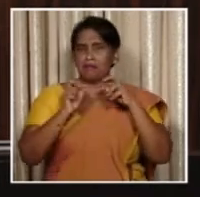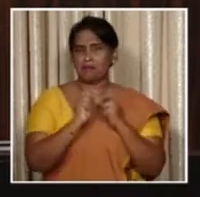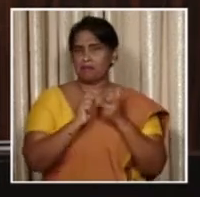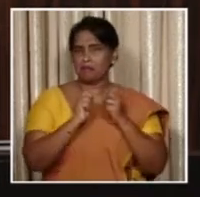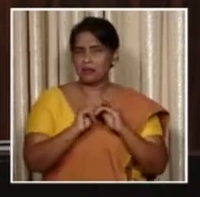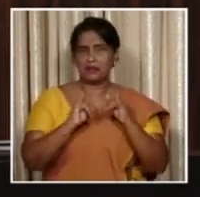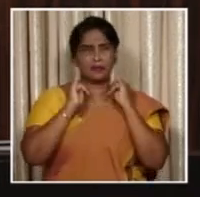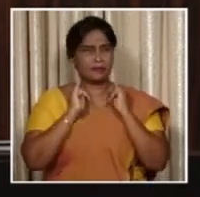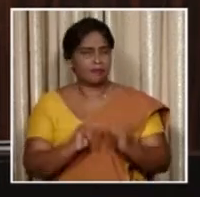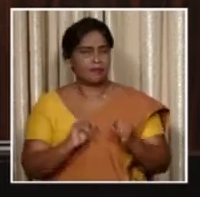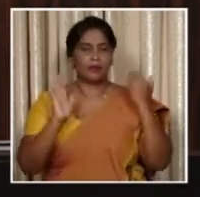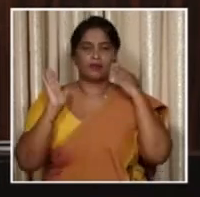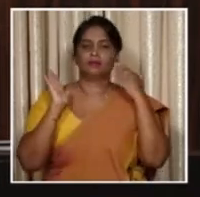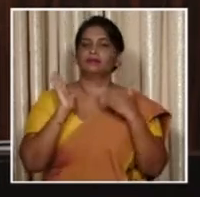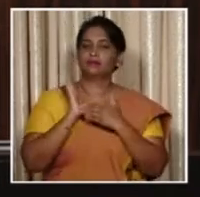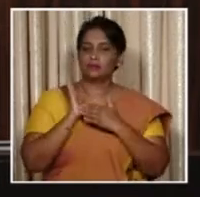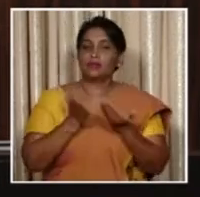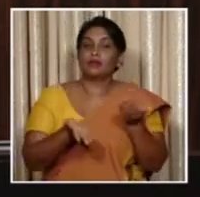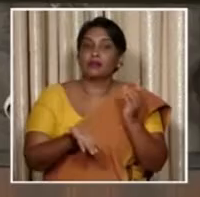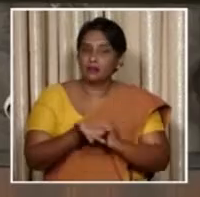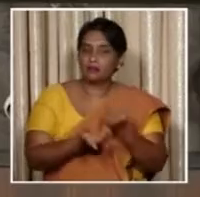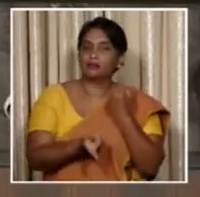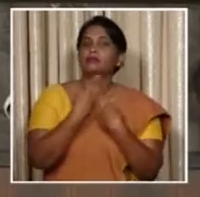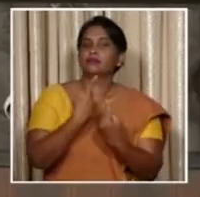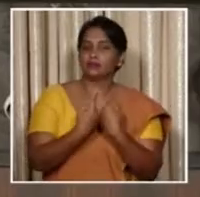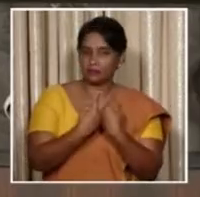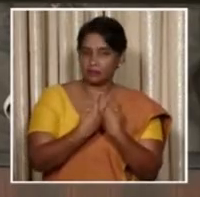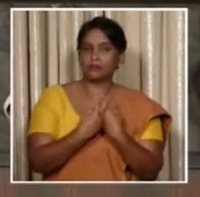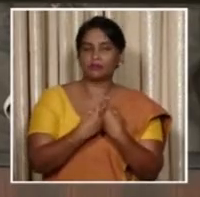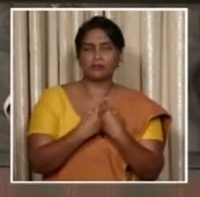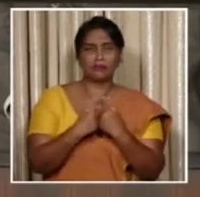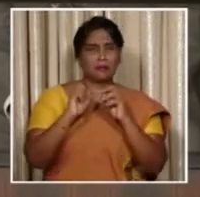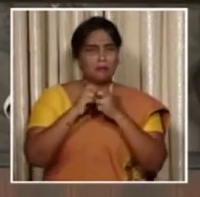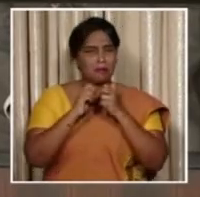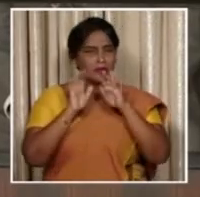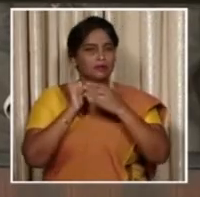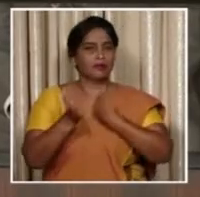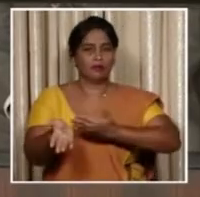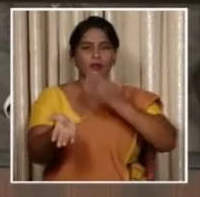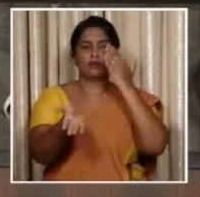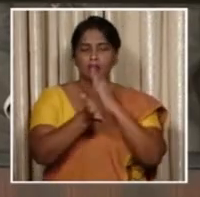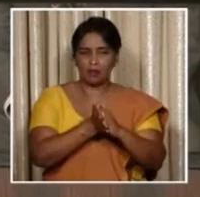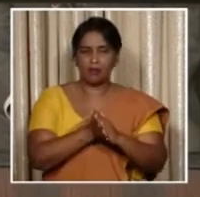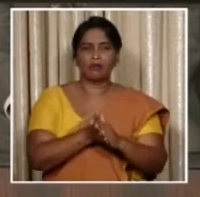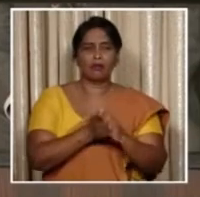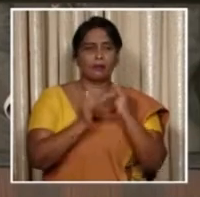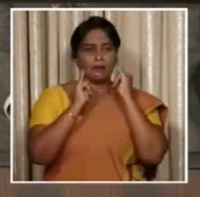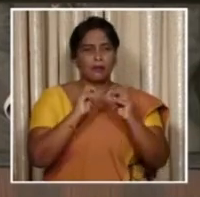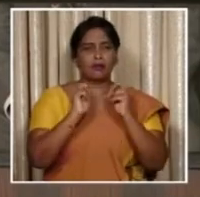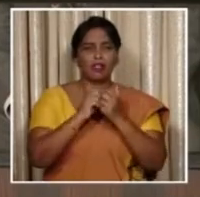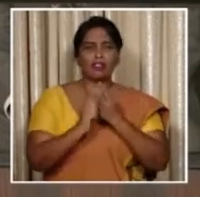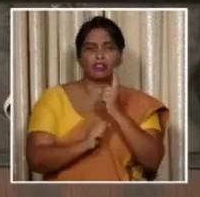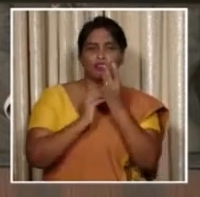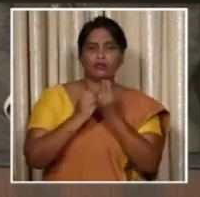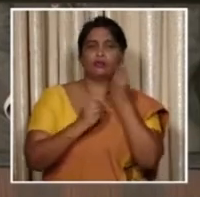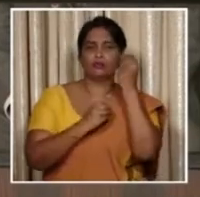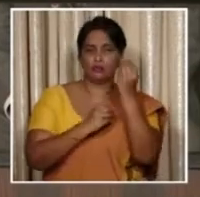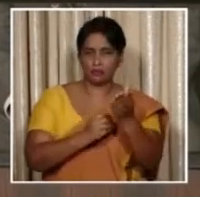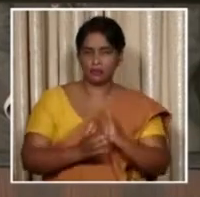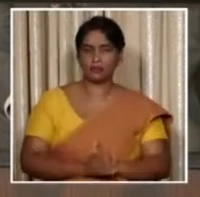තිබෙන අපරාධයන් පිළිබඳව යළි විමර්ශනයකට වින්දිතයන්ට සාධාරණත්වයක් අපරාධකරුවන්ට දඬුවමක් ලබා දිය